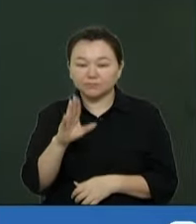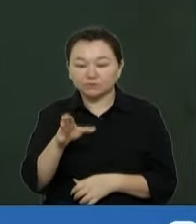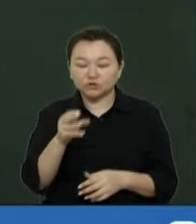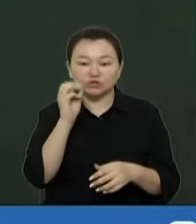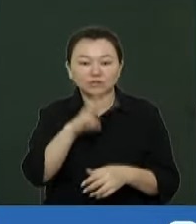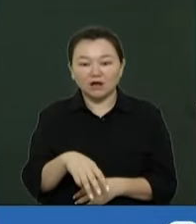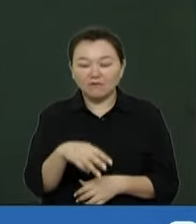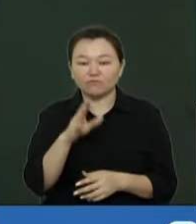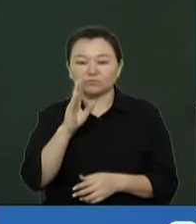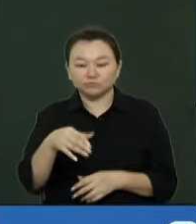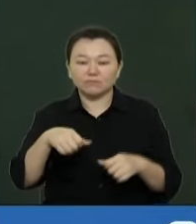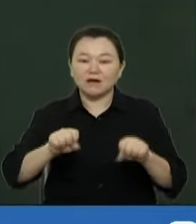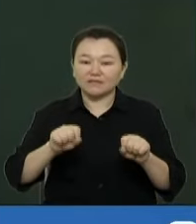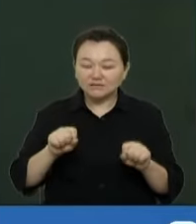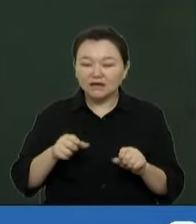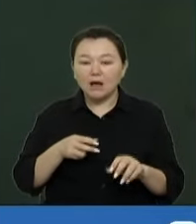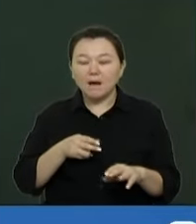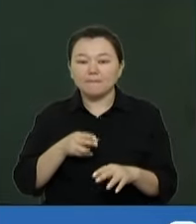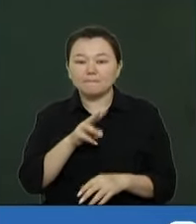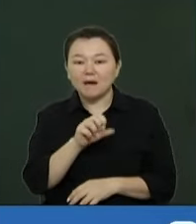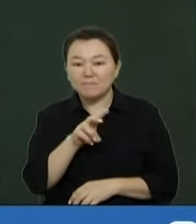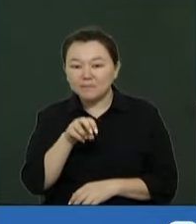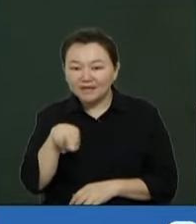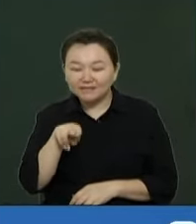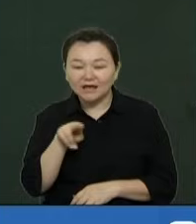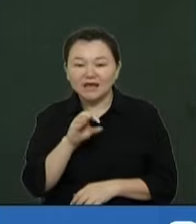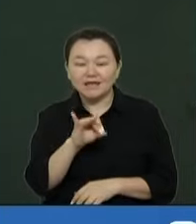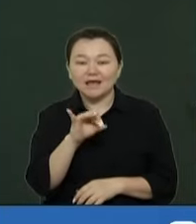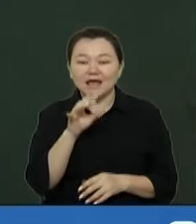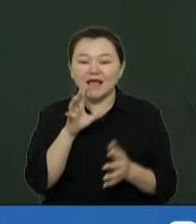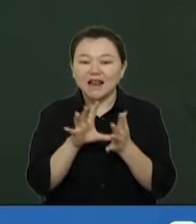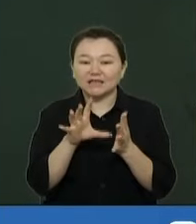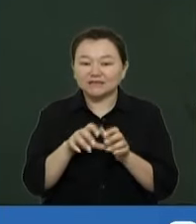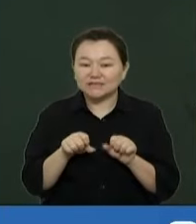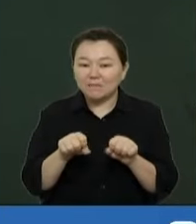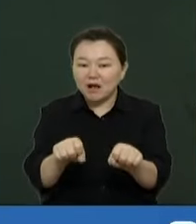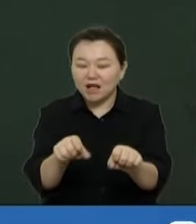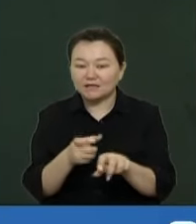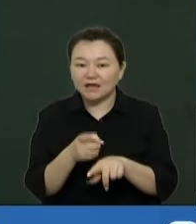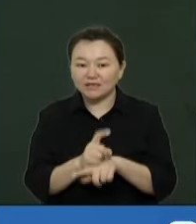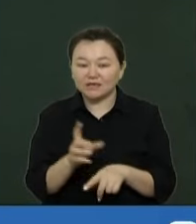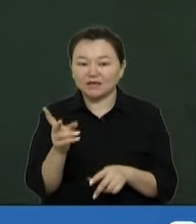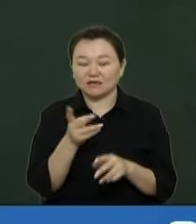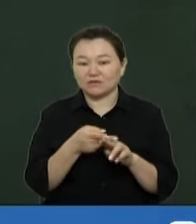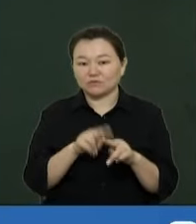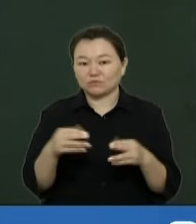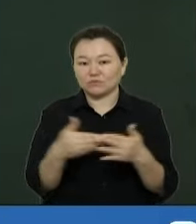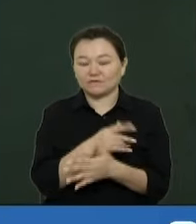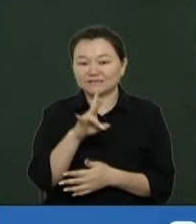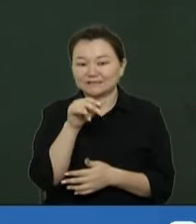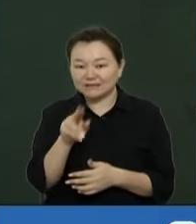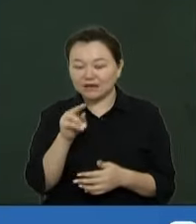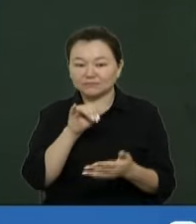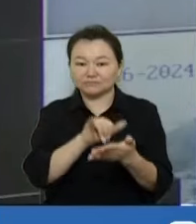рискуют водители мотоциклов мопедов и электросамокатов с 1 Мая новые знаки вводятся и для категори участников